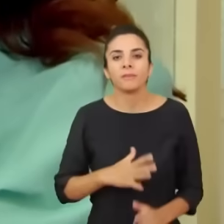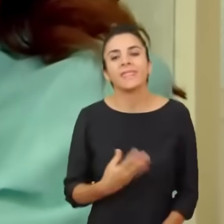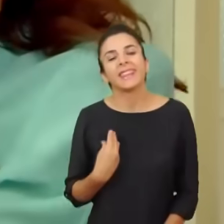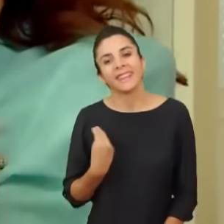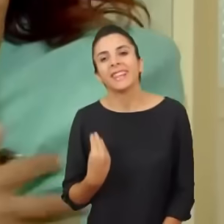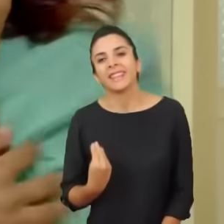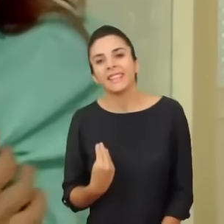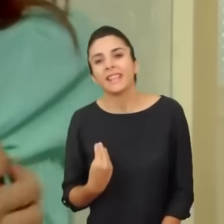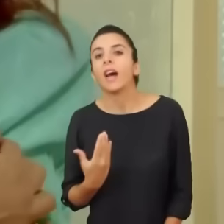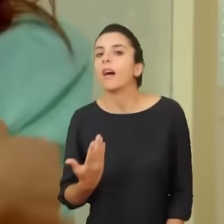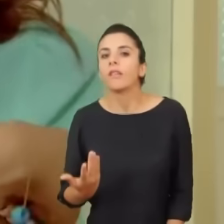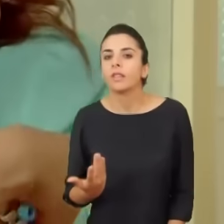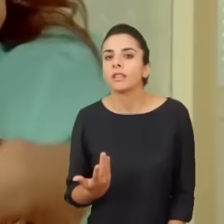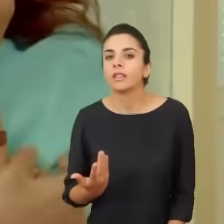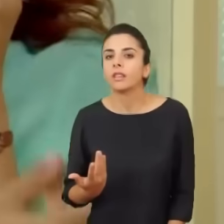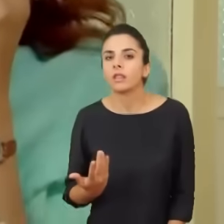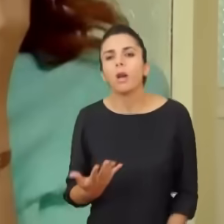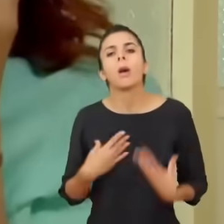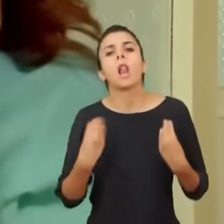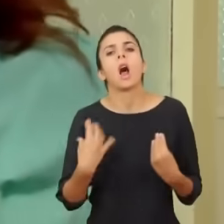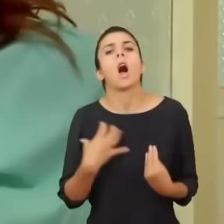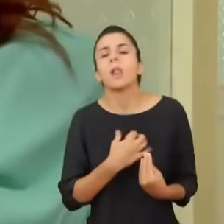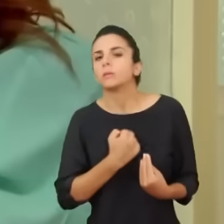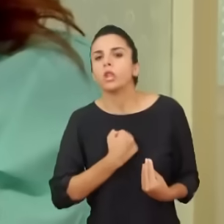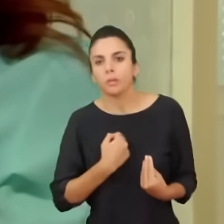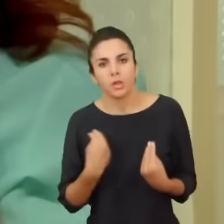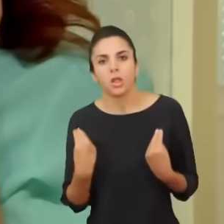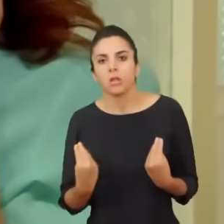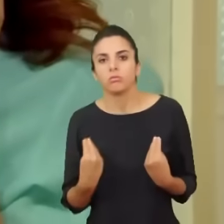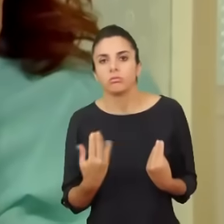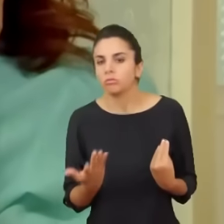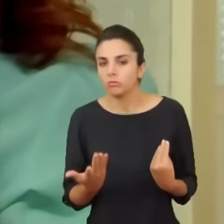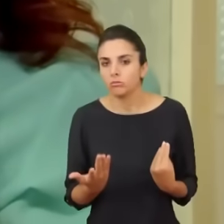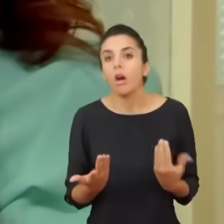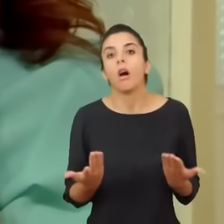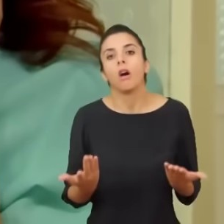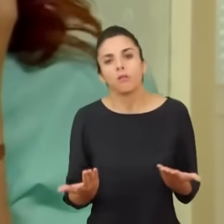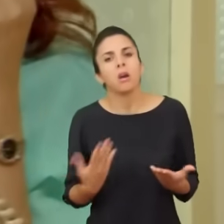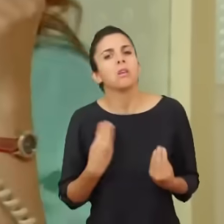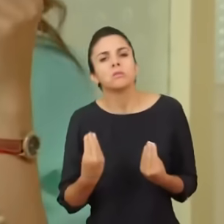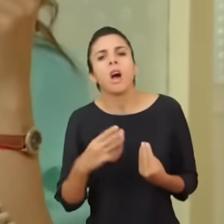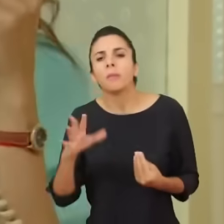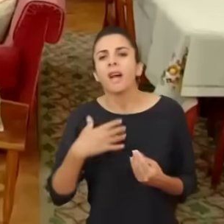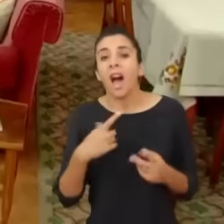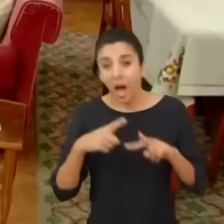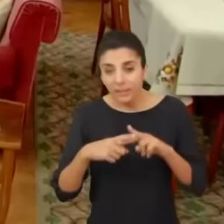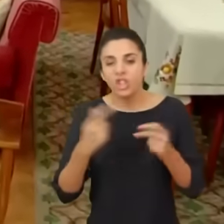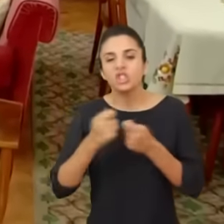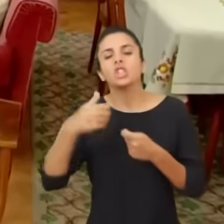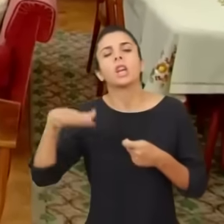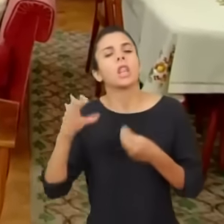İyi. Ha. İyi zannedim ya. Ha, Ahmet be. İyi ya, o da işe gitti şimdi.